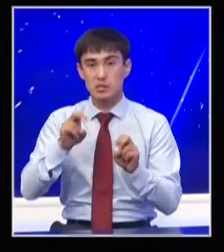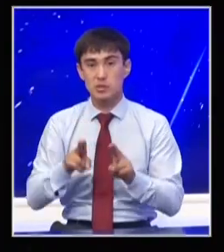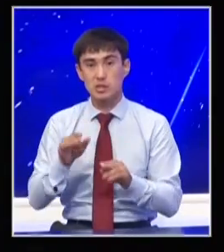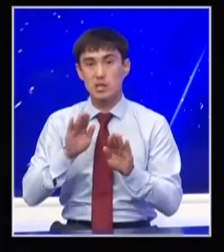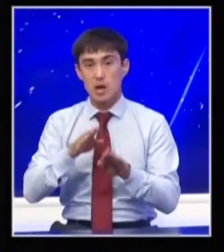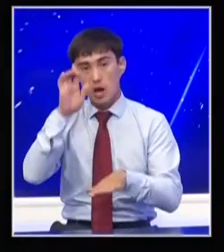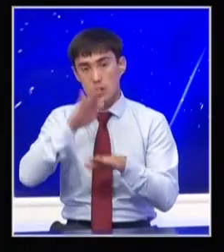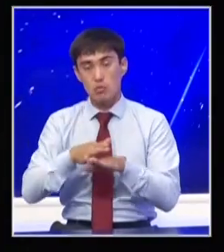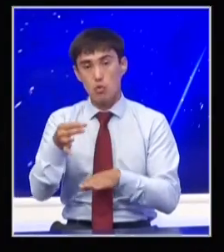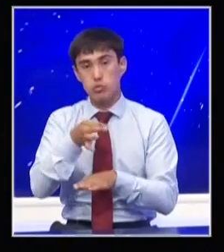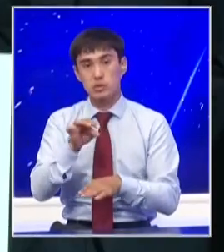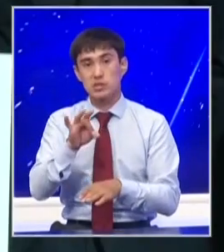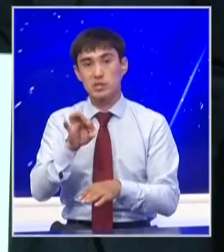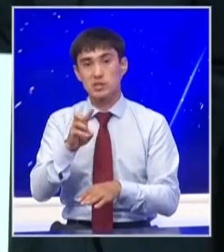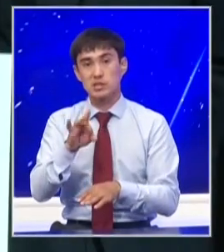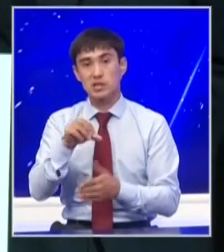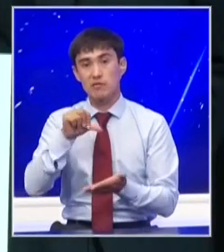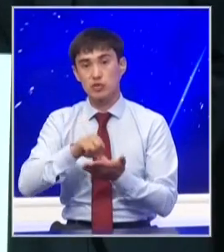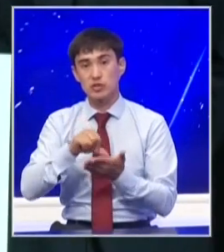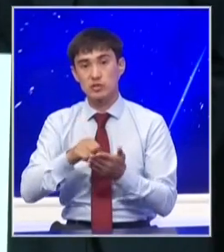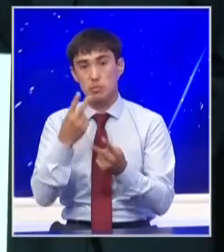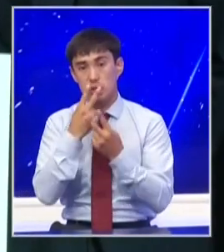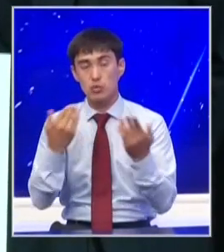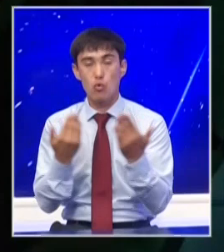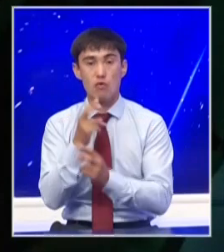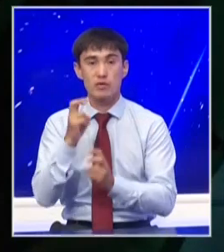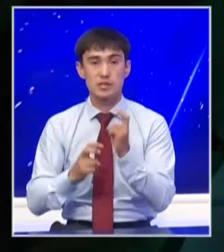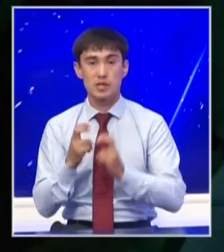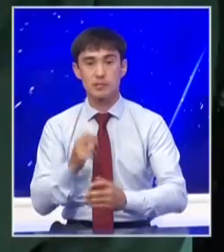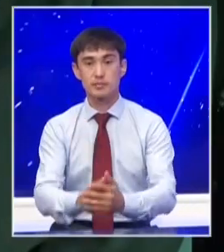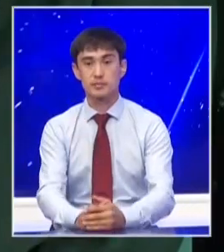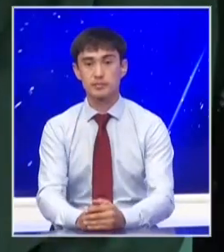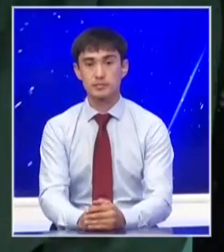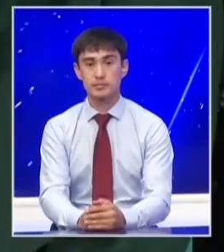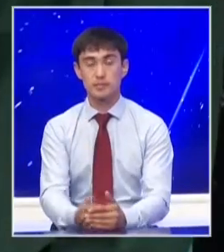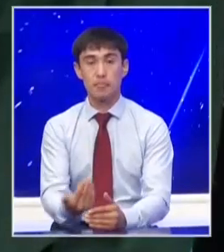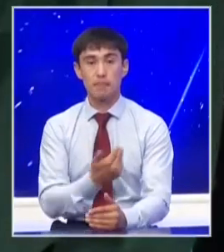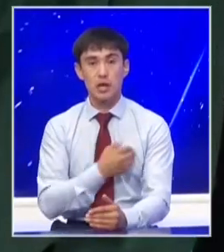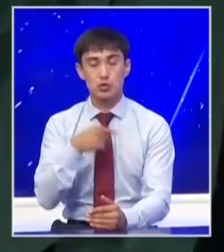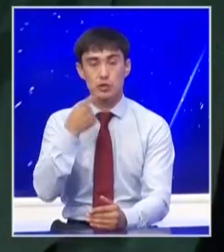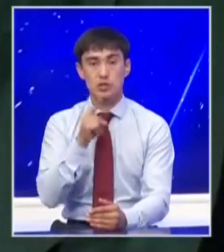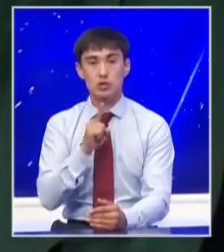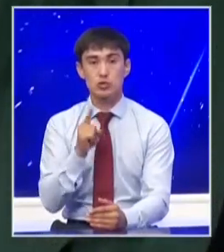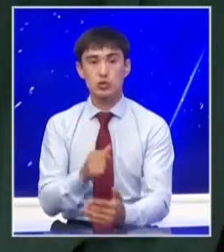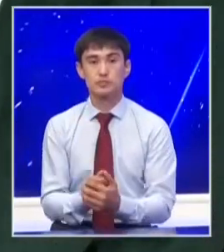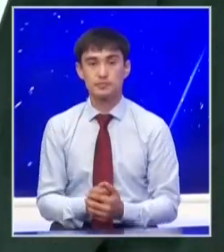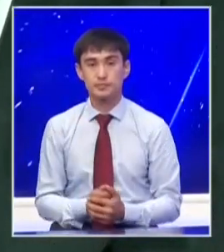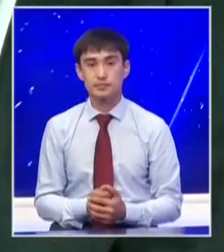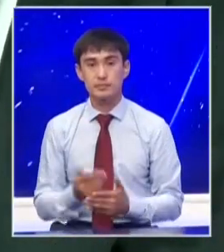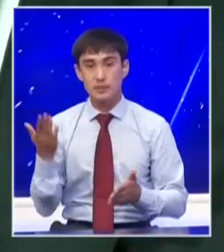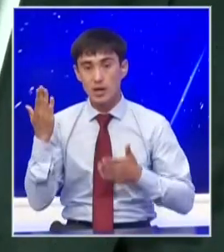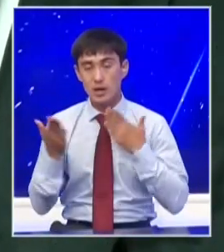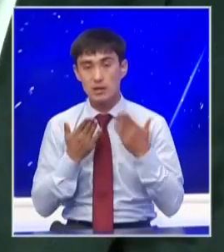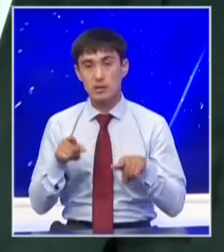заместитель акима области Рустам Исатаев, принявший участие в презентации нового цеха. Хочу гостям сказать, что даже если вы зайдете в Википедию,